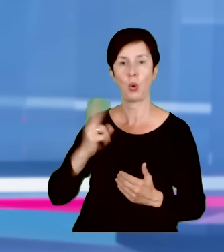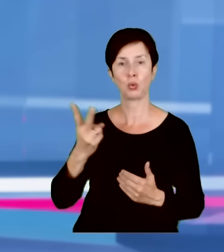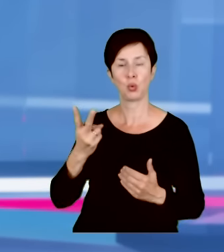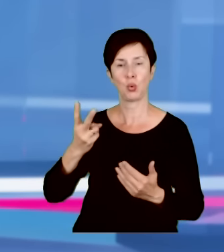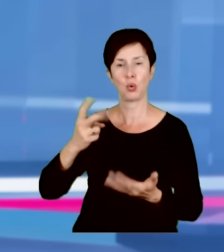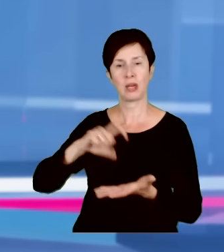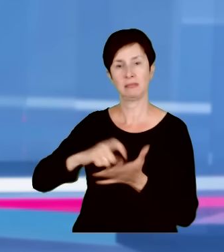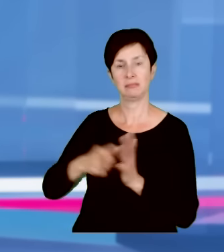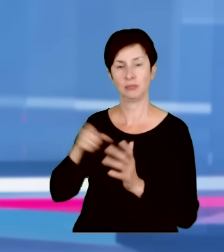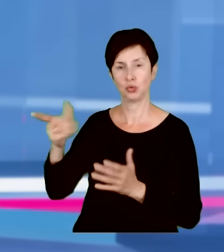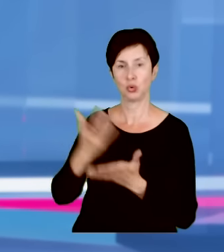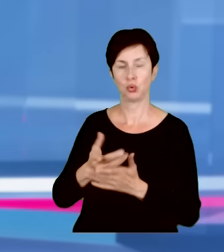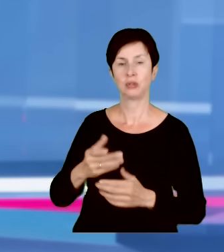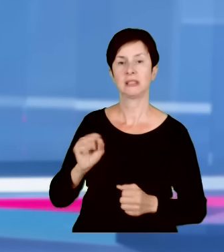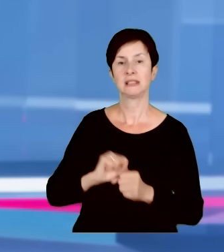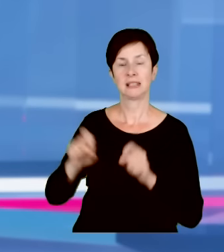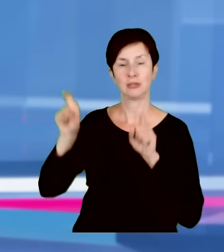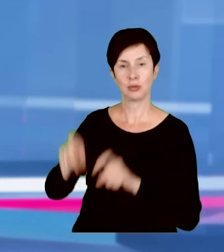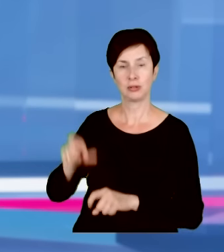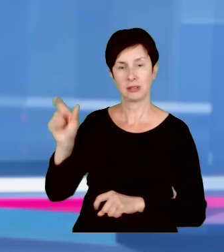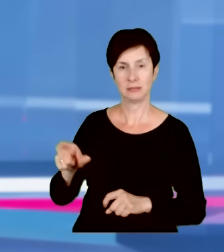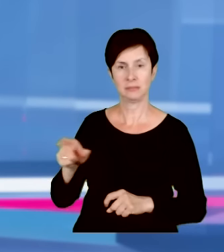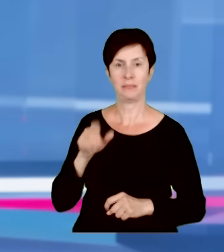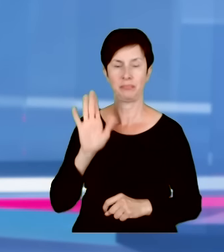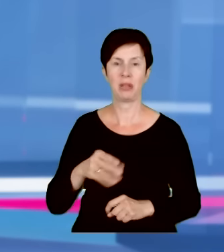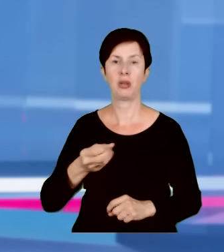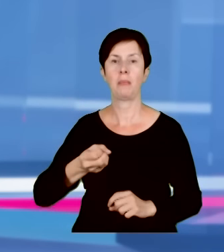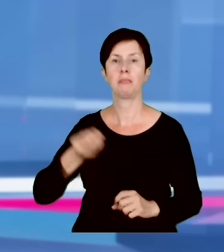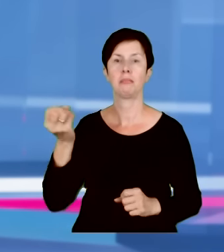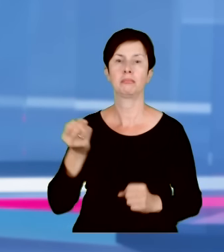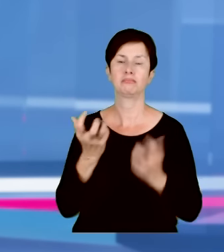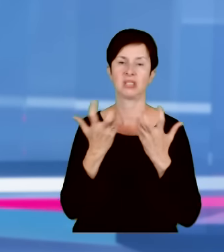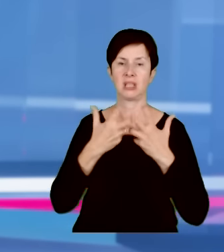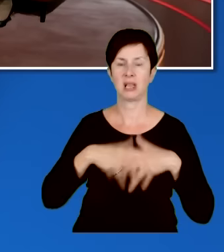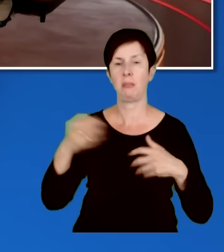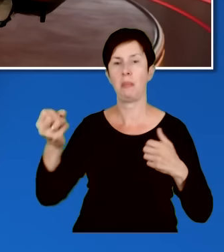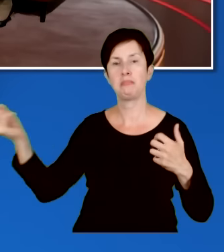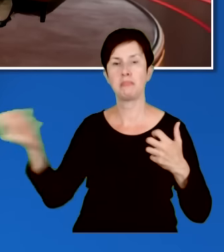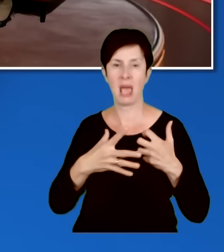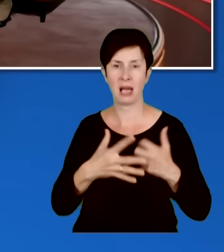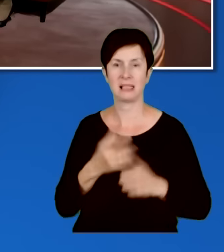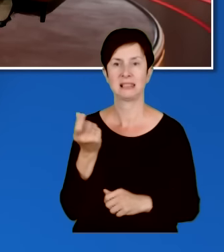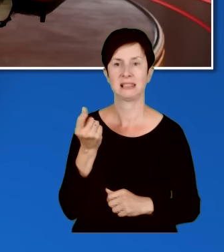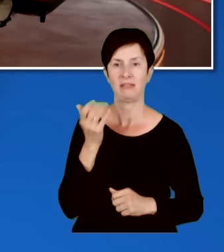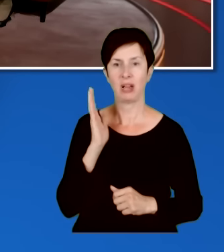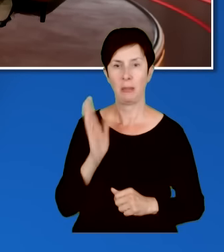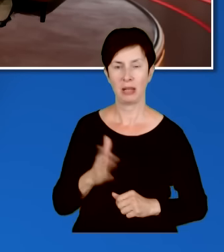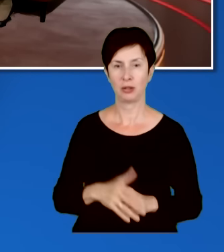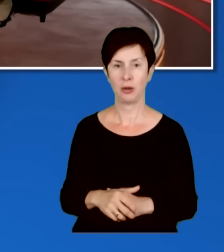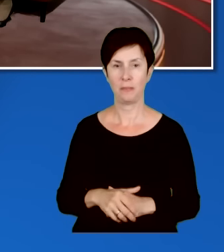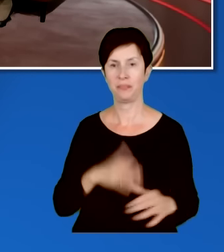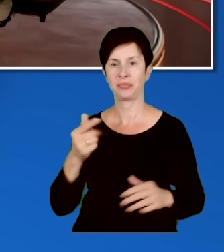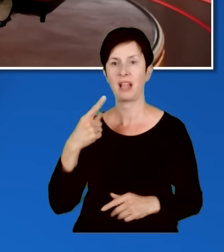Republika już siedzą ci którzy będą piachem sypać za chwilę dosłownie Danusia